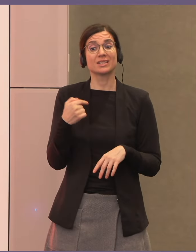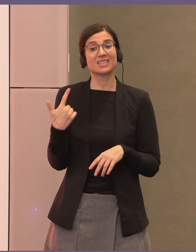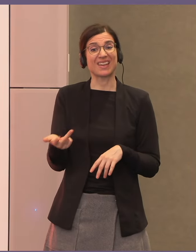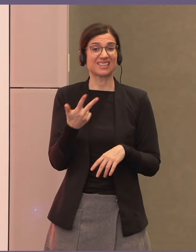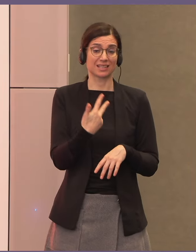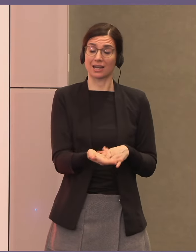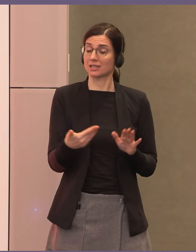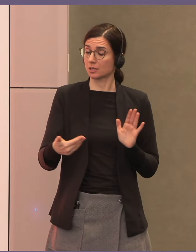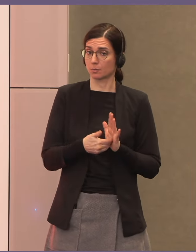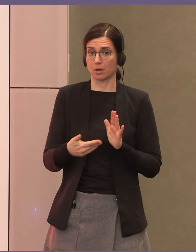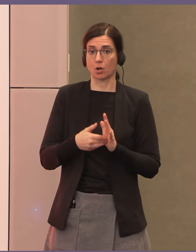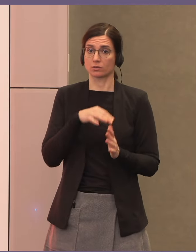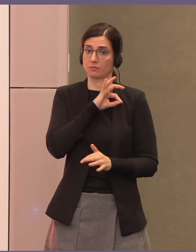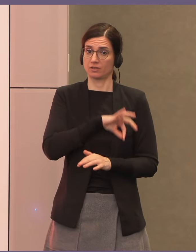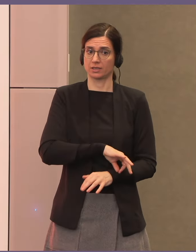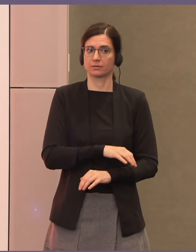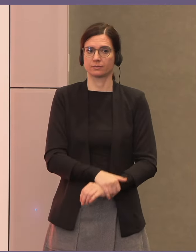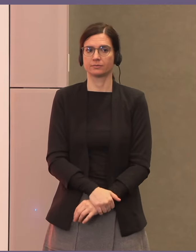vorsieht.